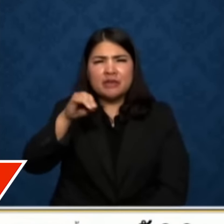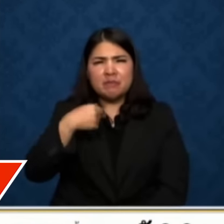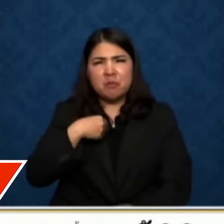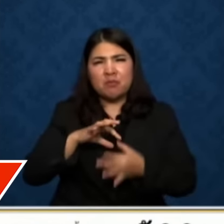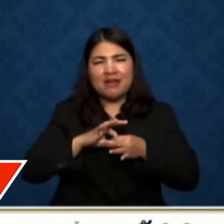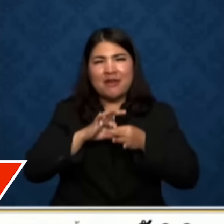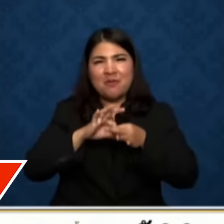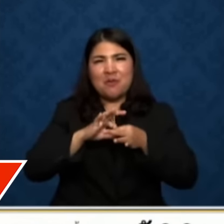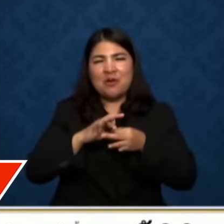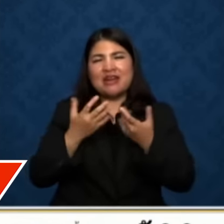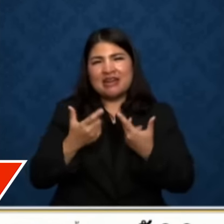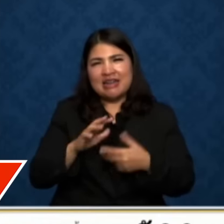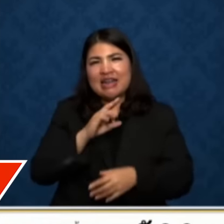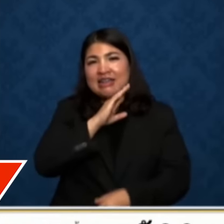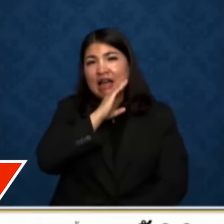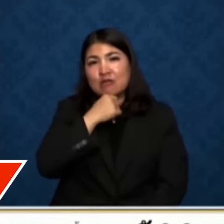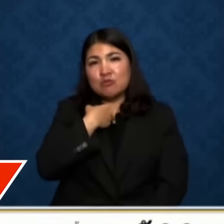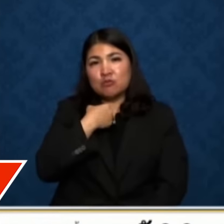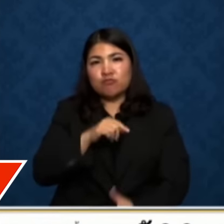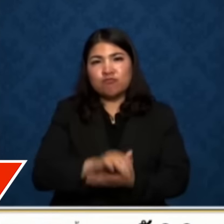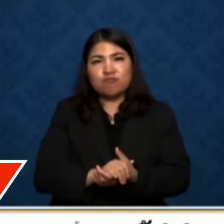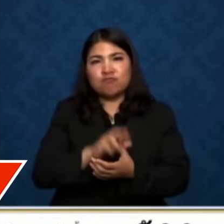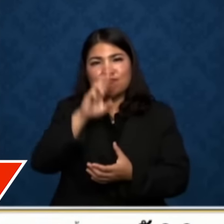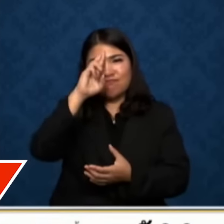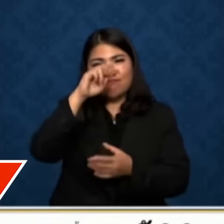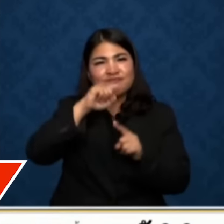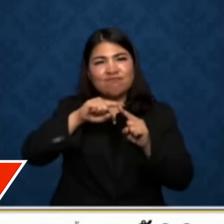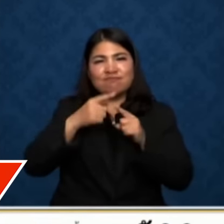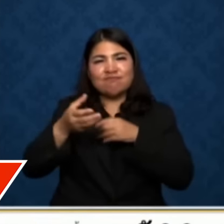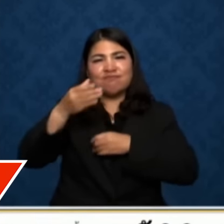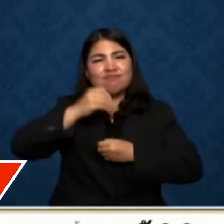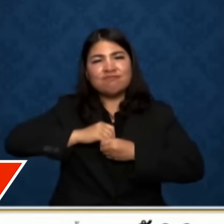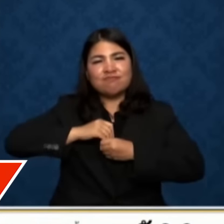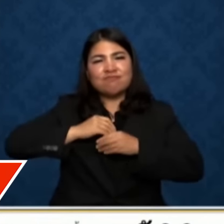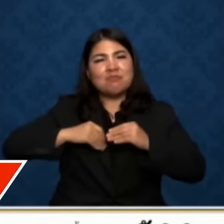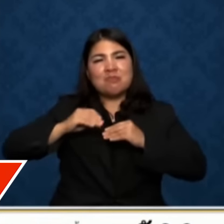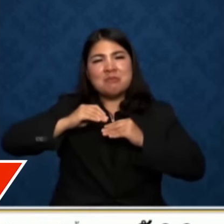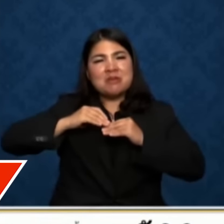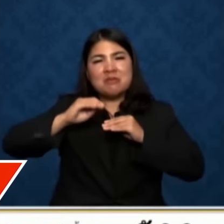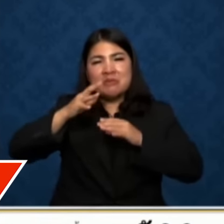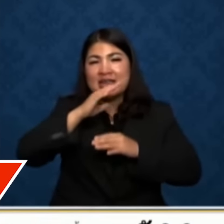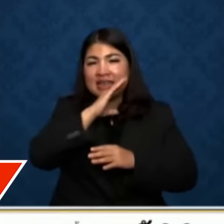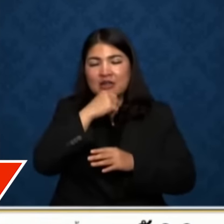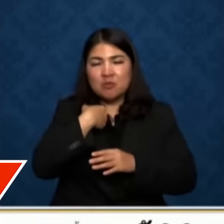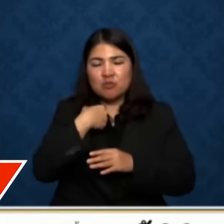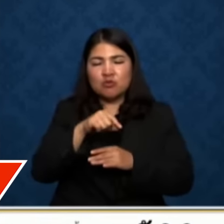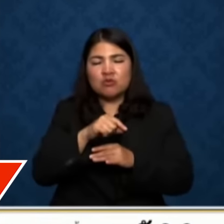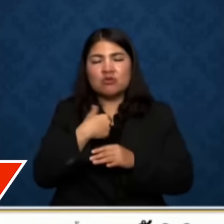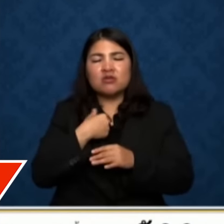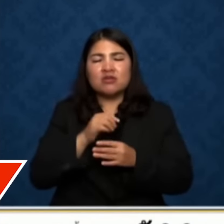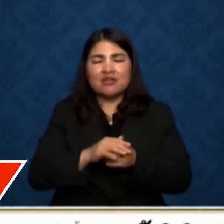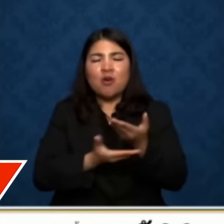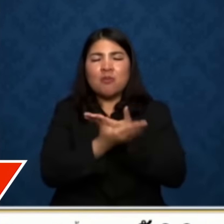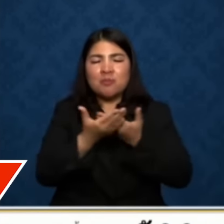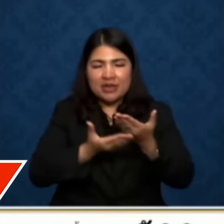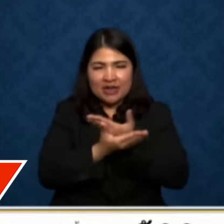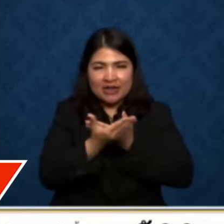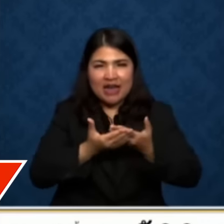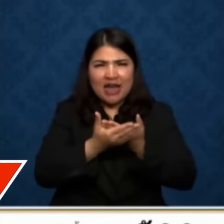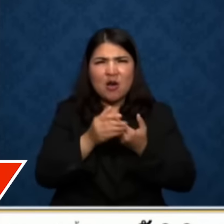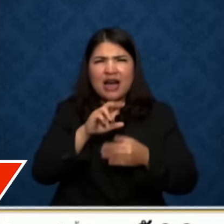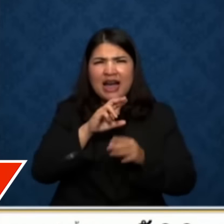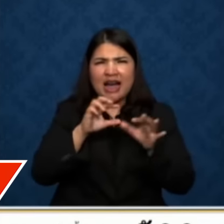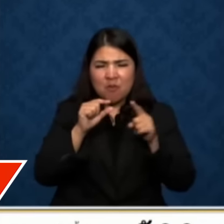ไหมฮะผมบอกว่าหากไม่มีภาวะแทรกซ้อนนอนต่อได้ครับถ้ามีภาวะแทรกซ้อนเพราะนั้นต้องพิจารณาครับว่าภาวะแทรกซ้อนนั้นคื